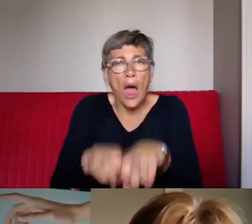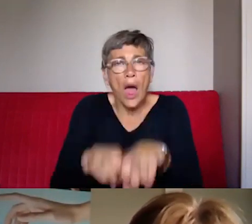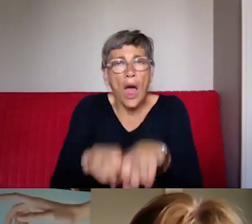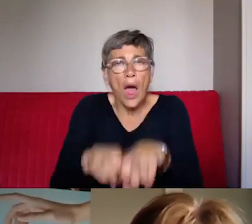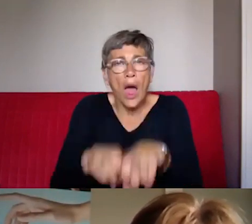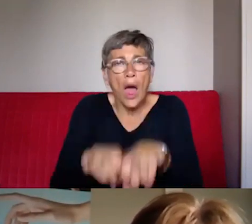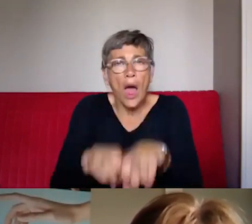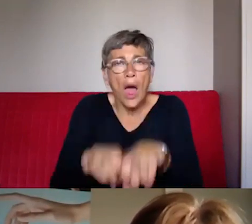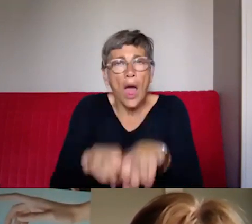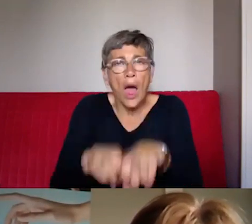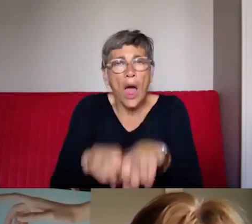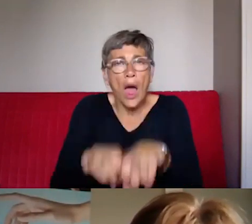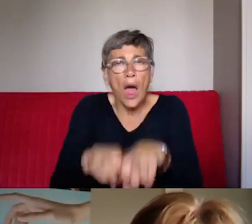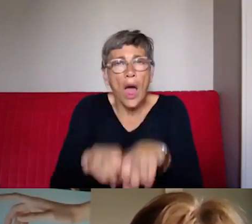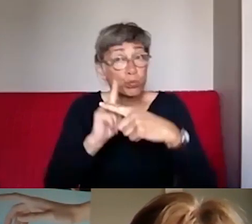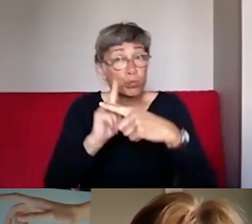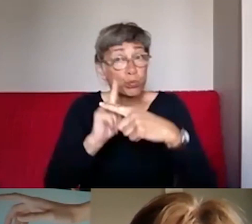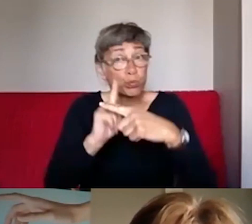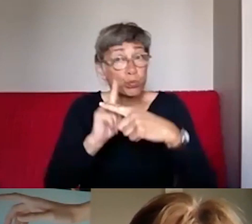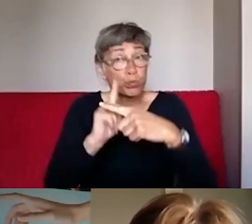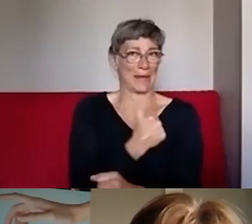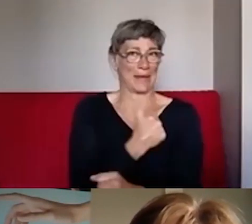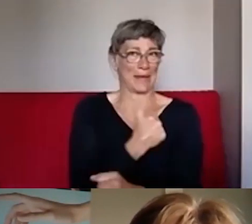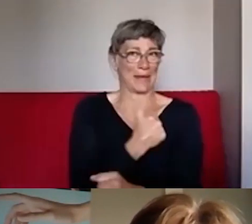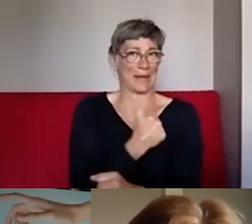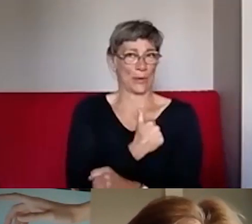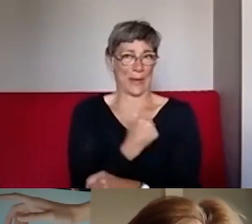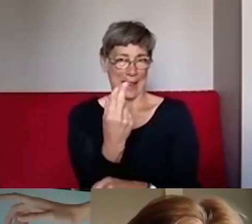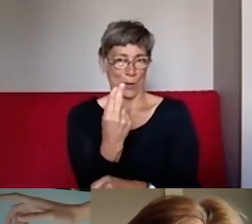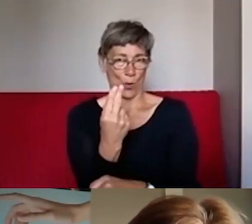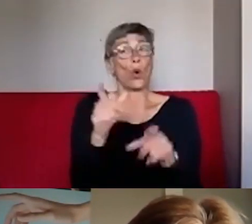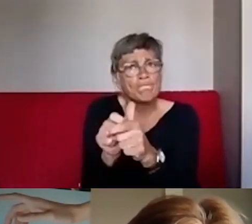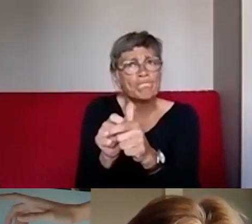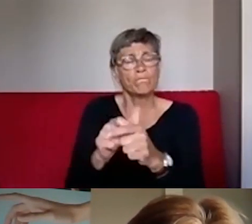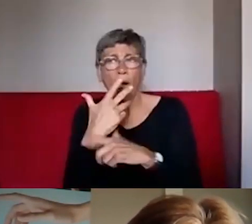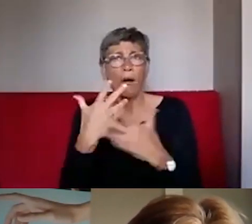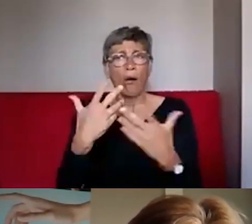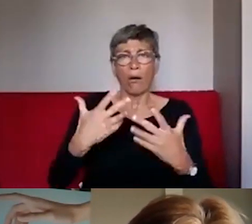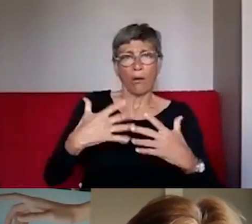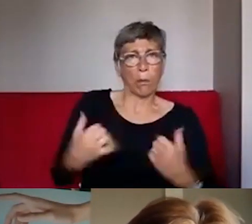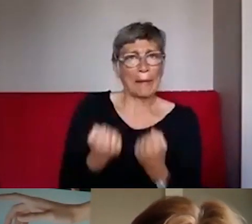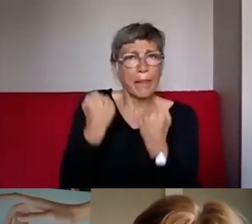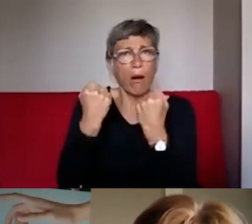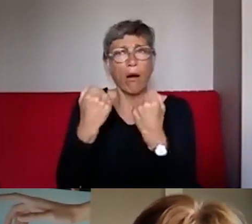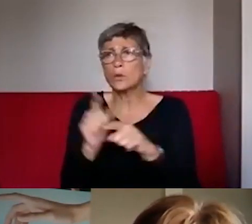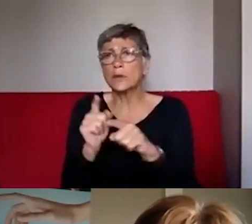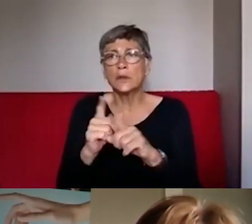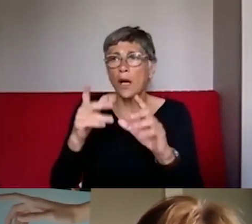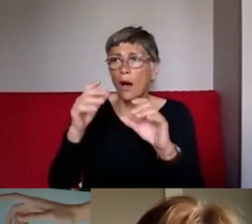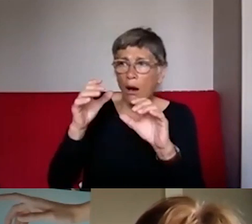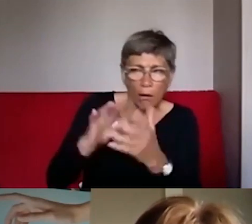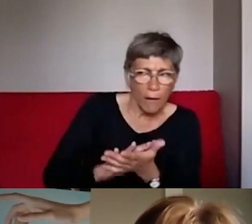l'autre. On a l'identification des compétences, des aptitudes. On a la détermination des possibilités d'évolution